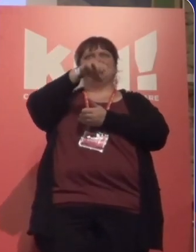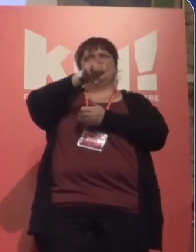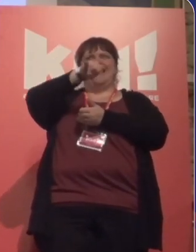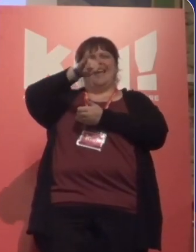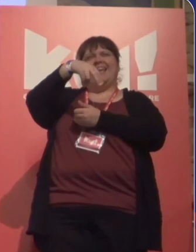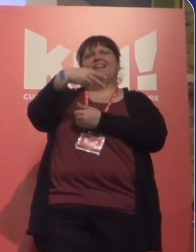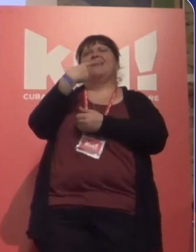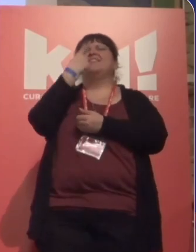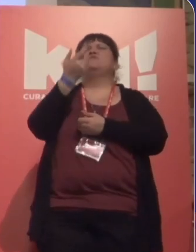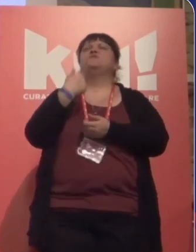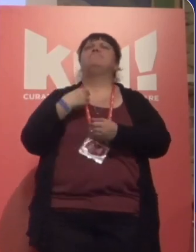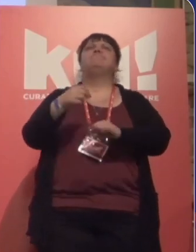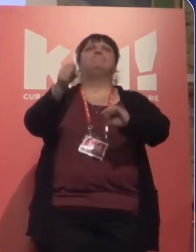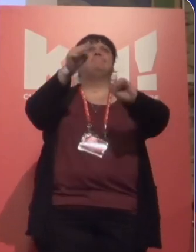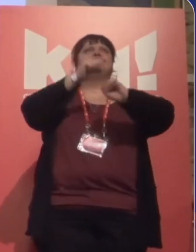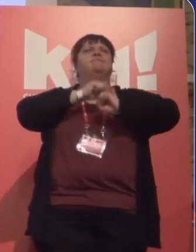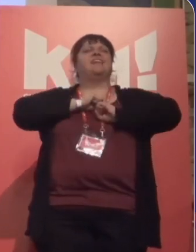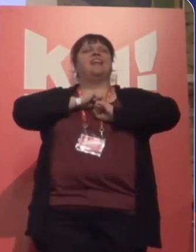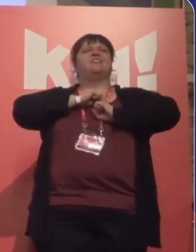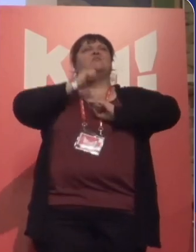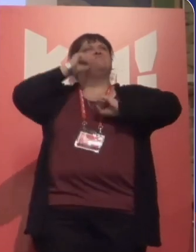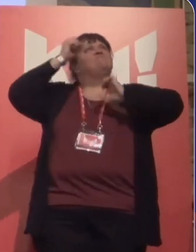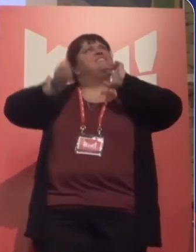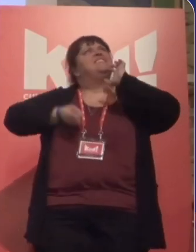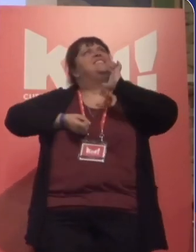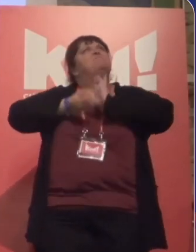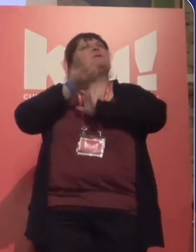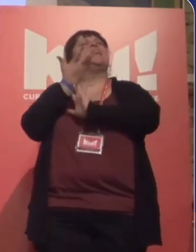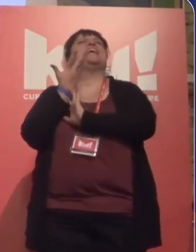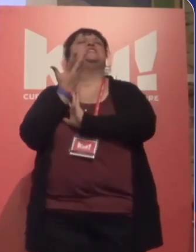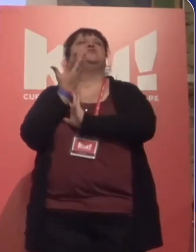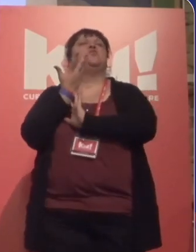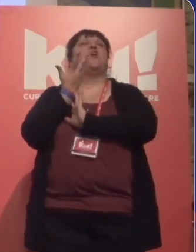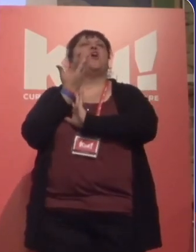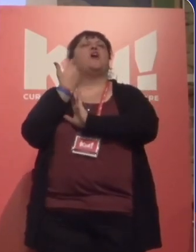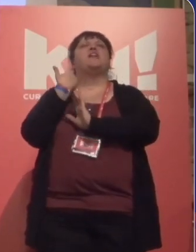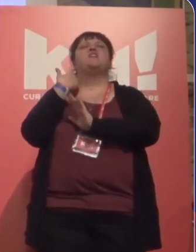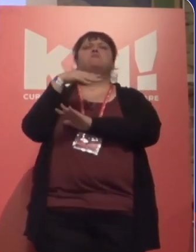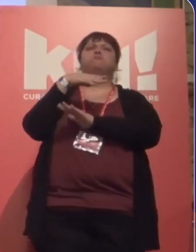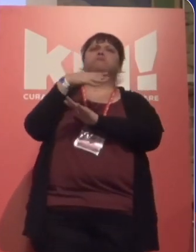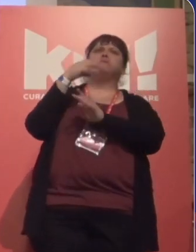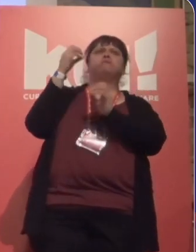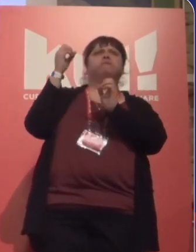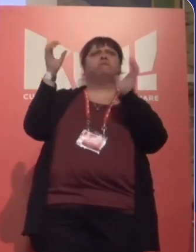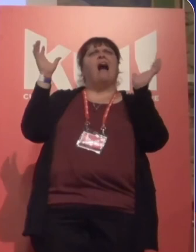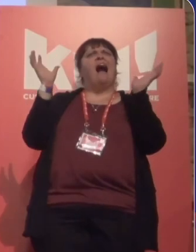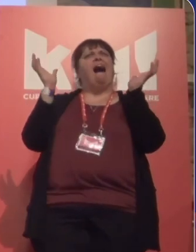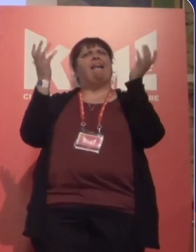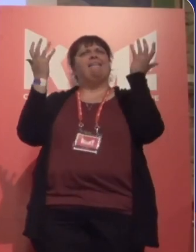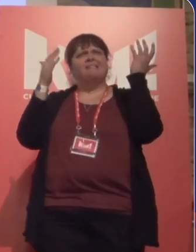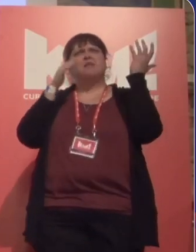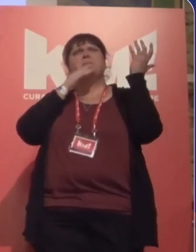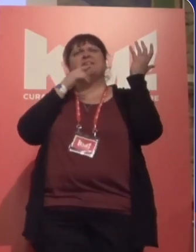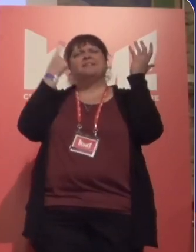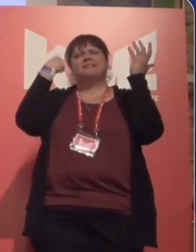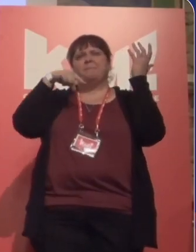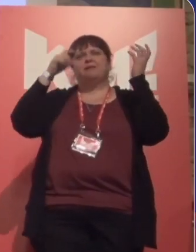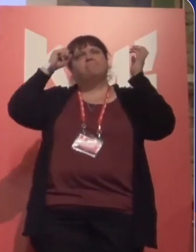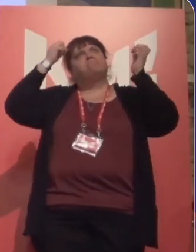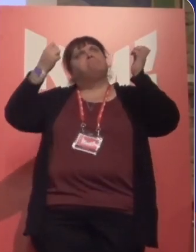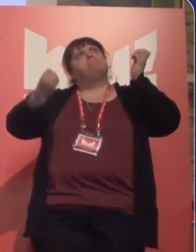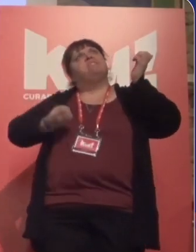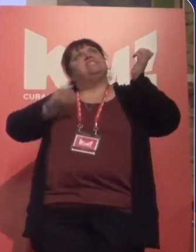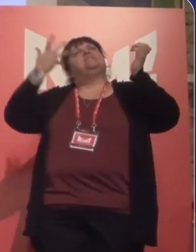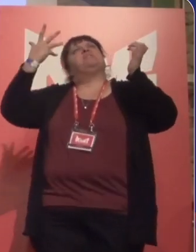attingere liberamente dalla mia immaginazione l'immaginazione dice einstein è più importante